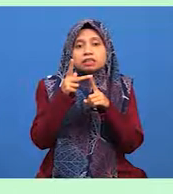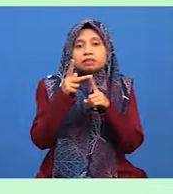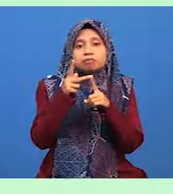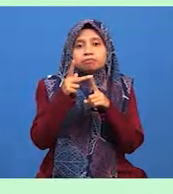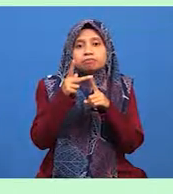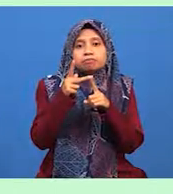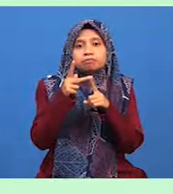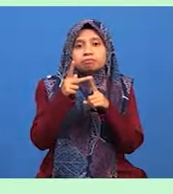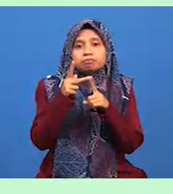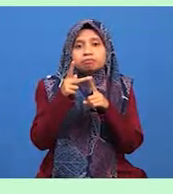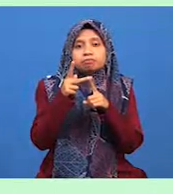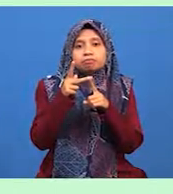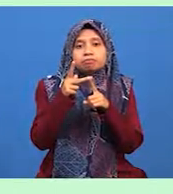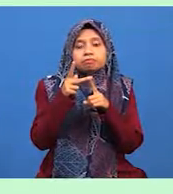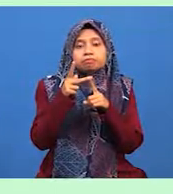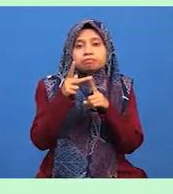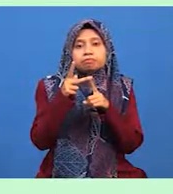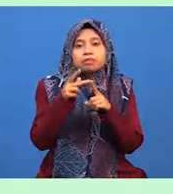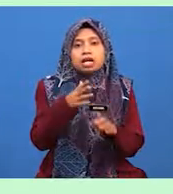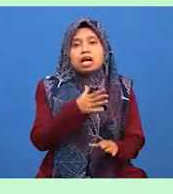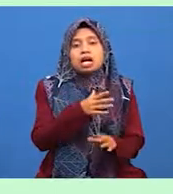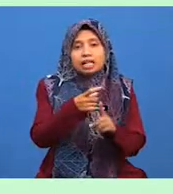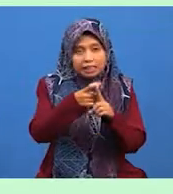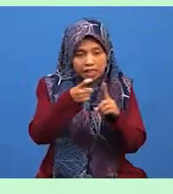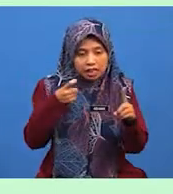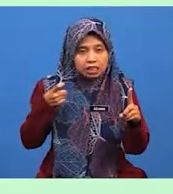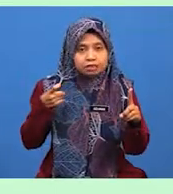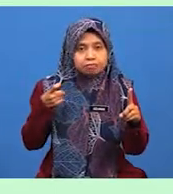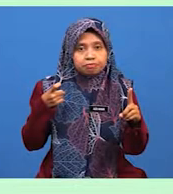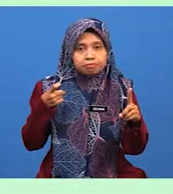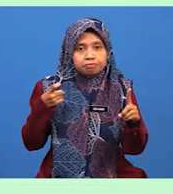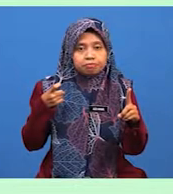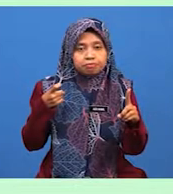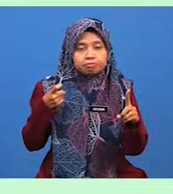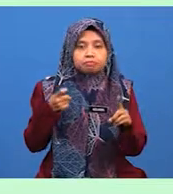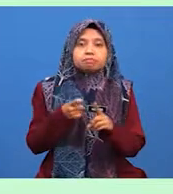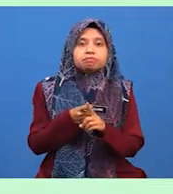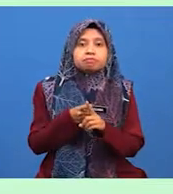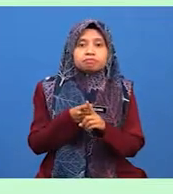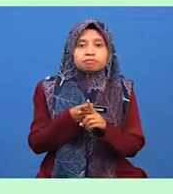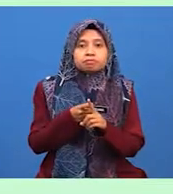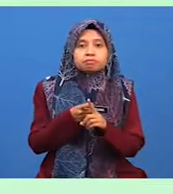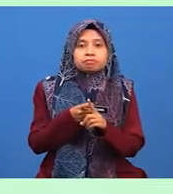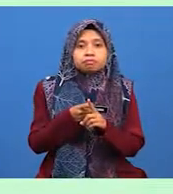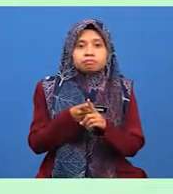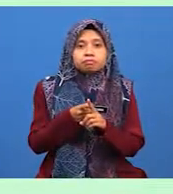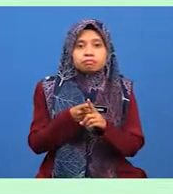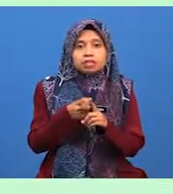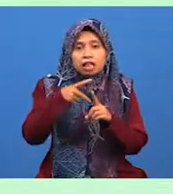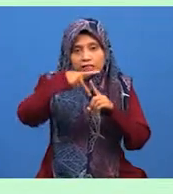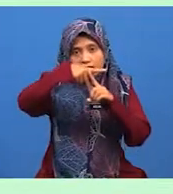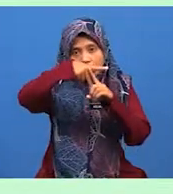nama yang ketiga, dari. Dari. Kata sendi nama yang keempat,